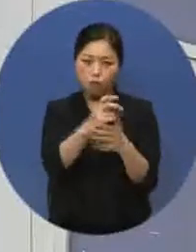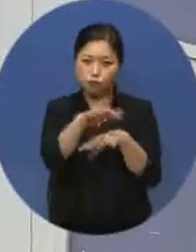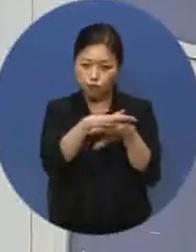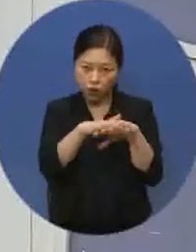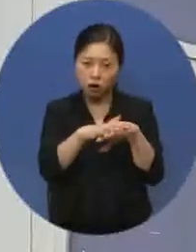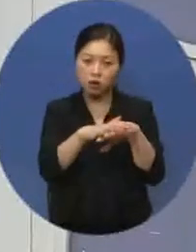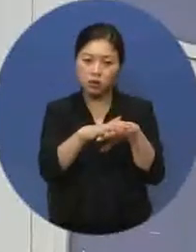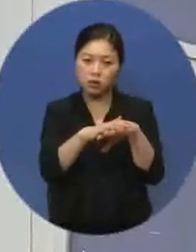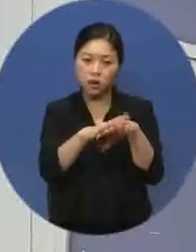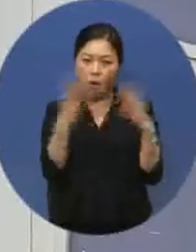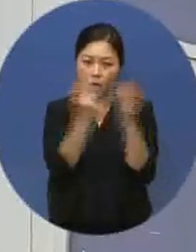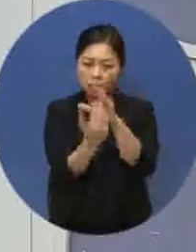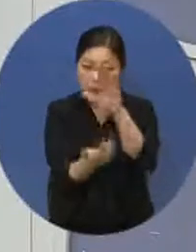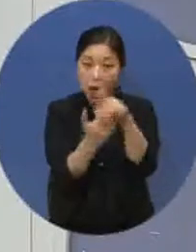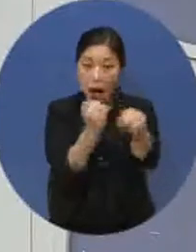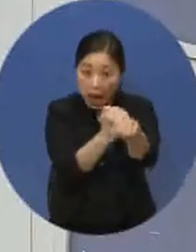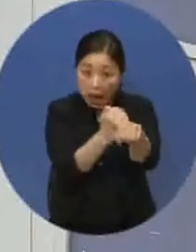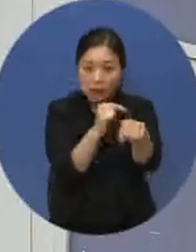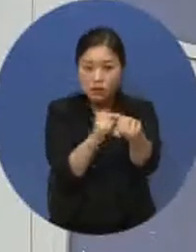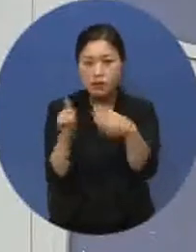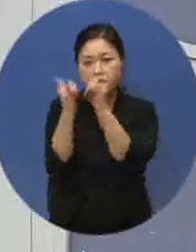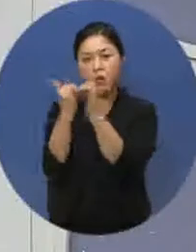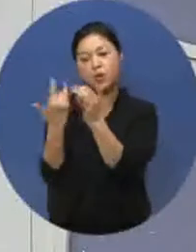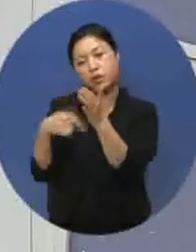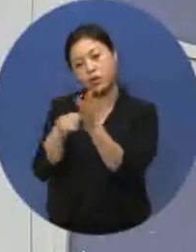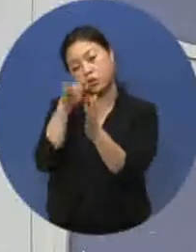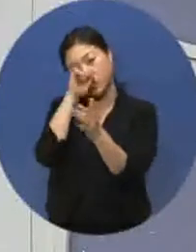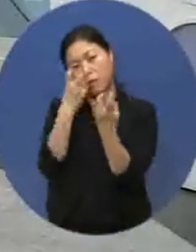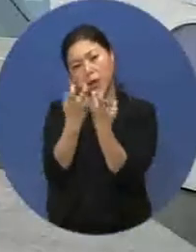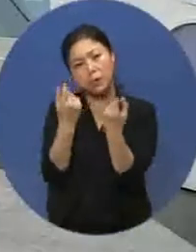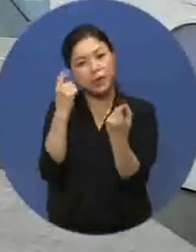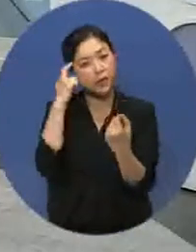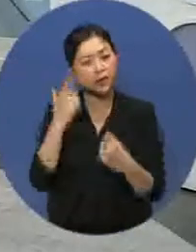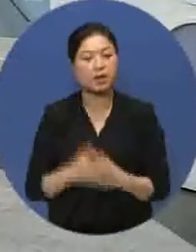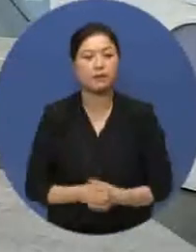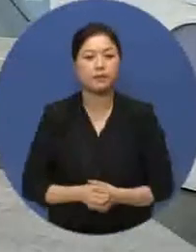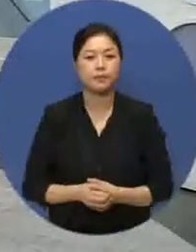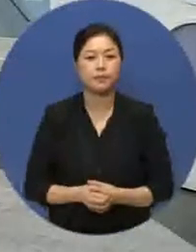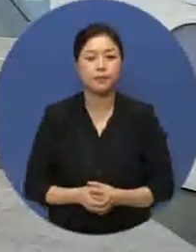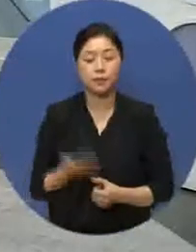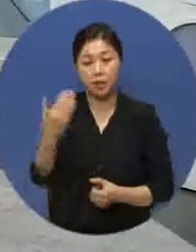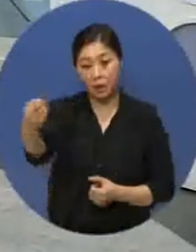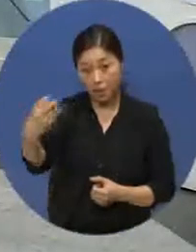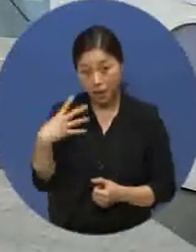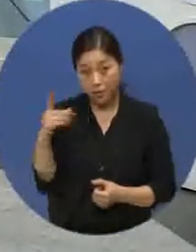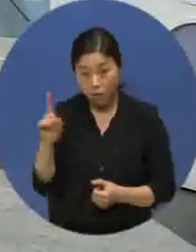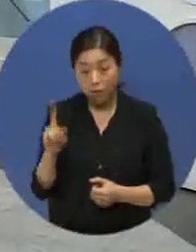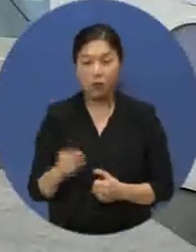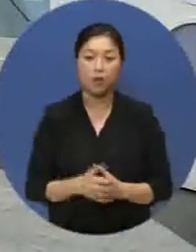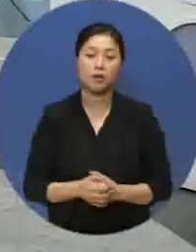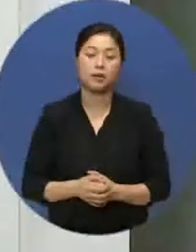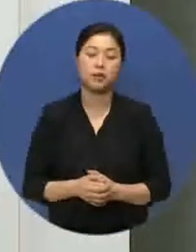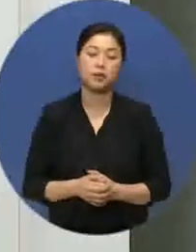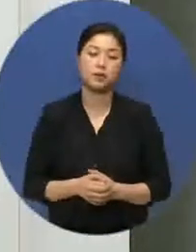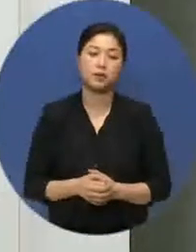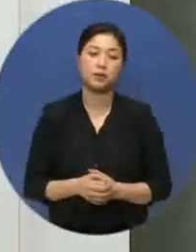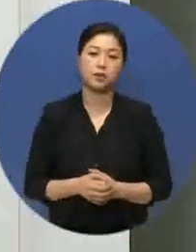역할을 하는 것이 우리 사회를 위해서도 바람직하다고 생각합니다. 네, 그러니까 말씀을 듣고 보니까